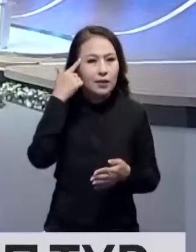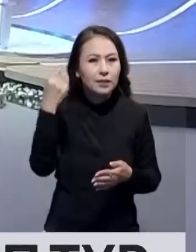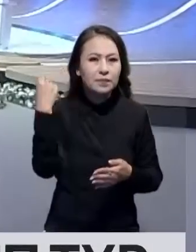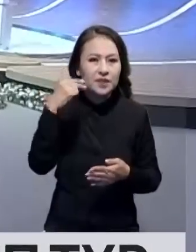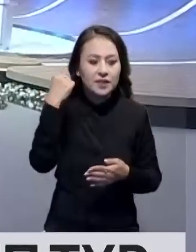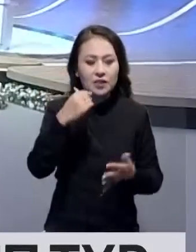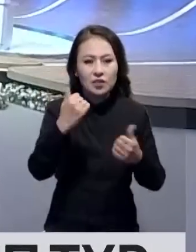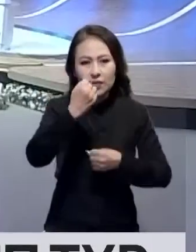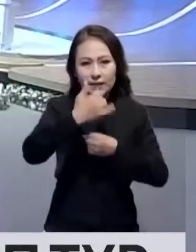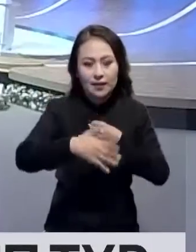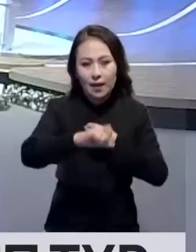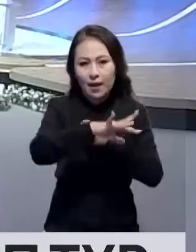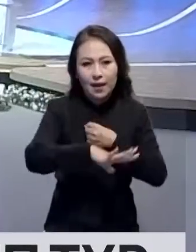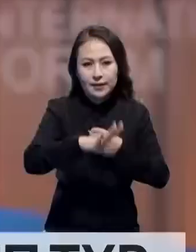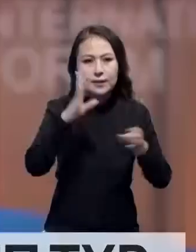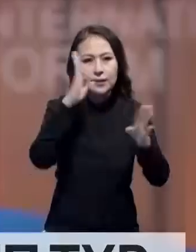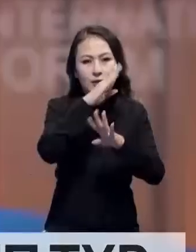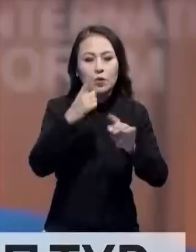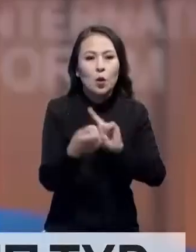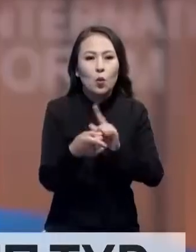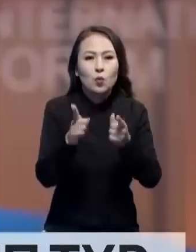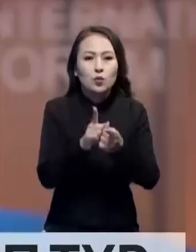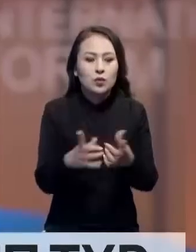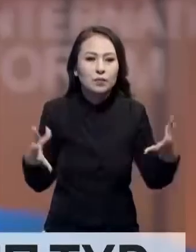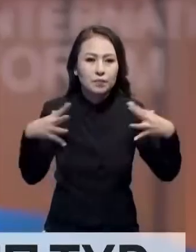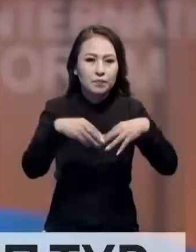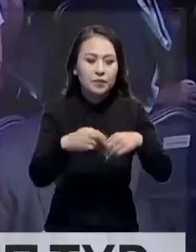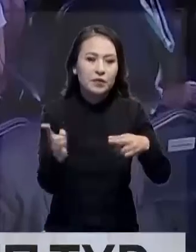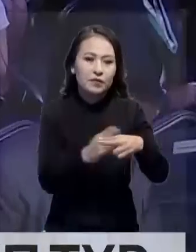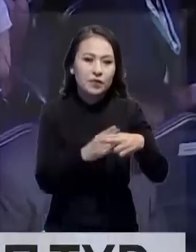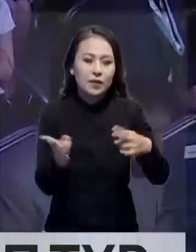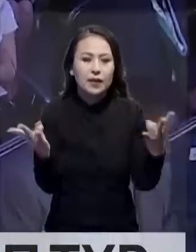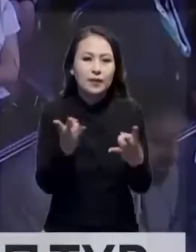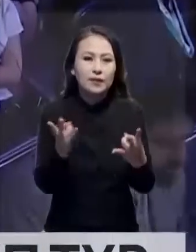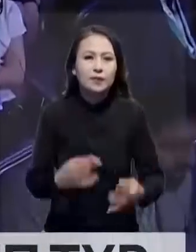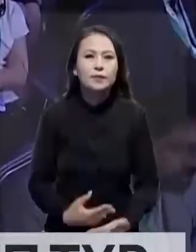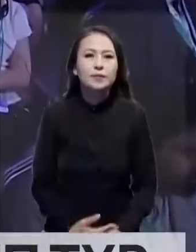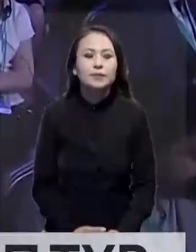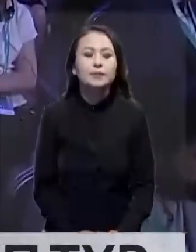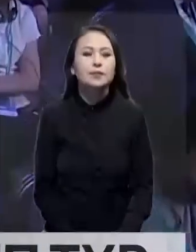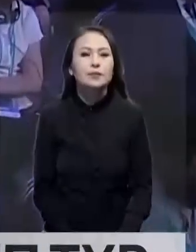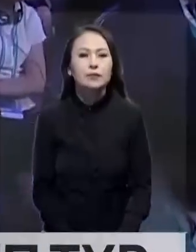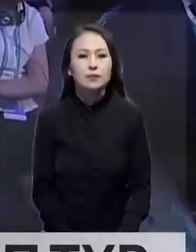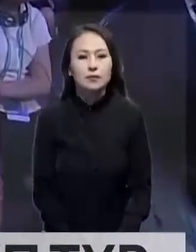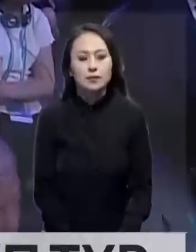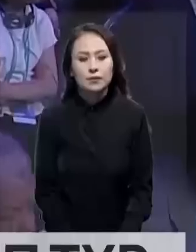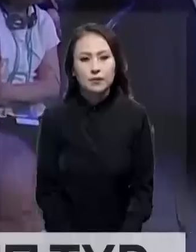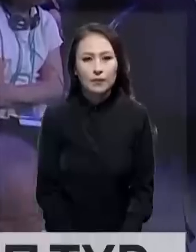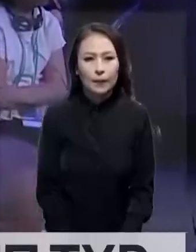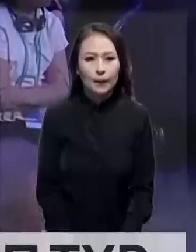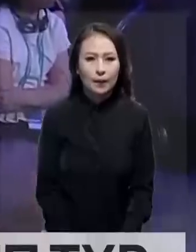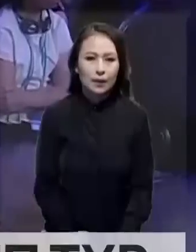болса, Орталық Азия климаттық өзгерістерге бірге төтеп беру керек деген пайымда. К сожалению, это факт,